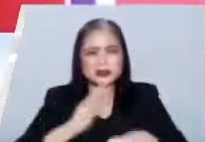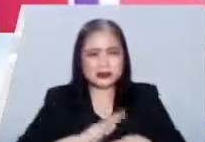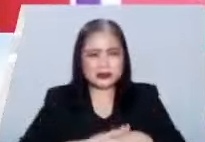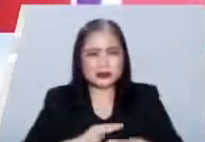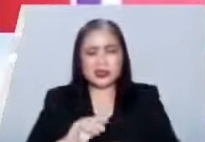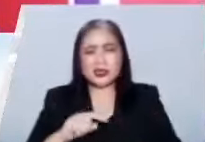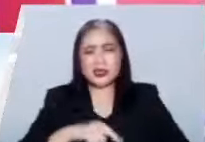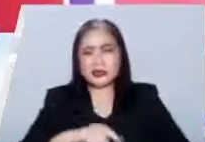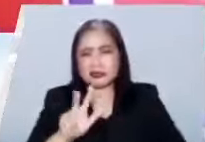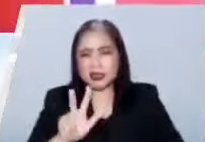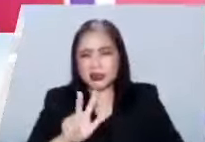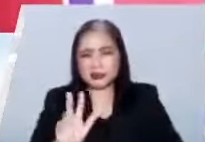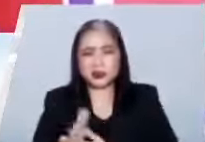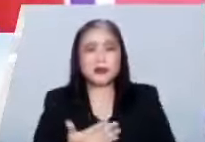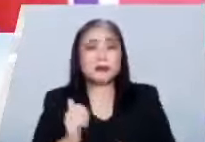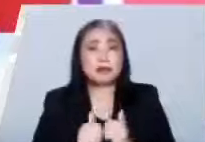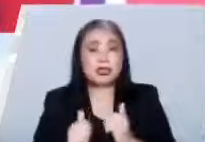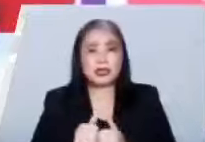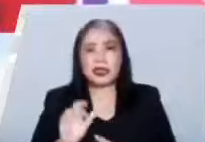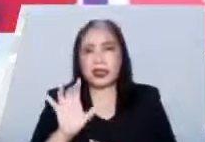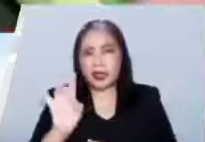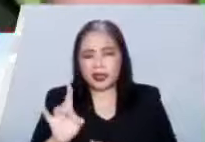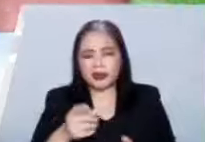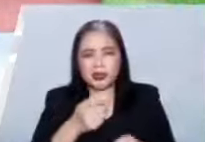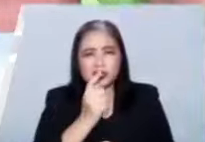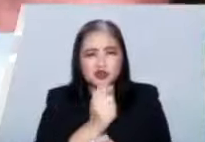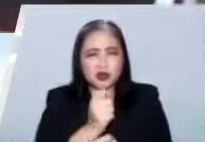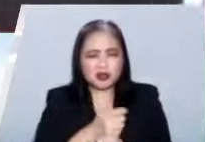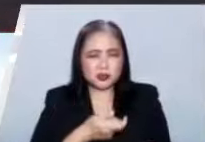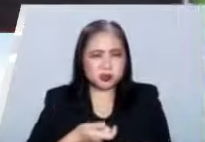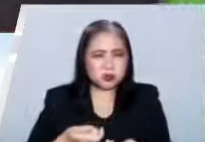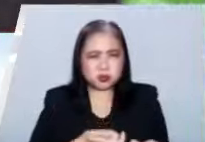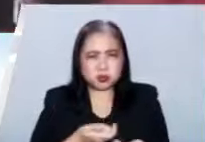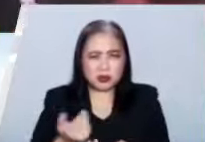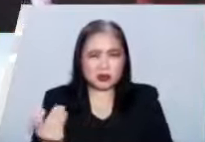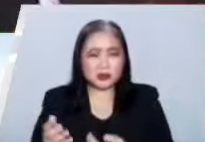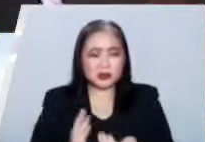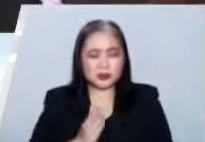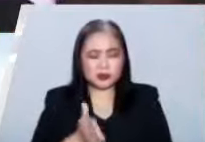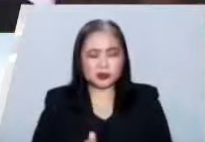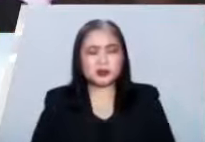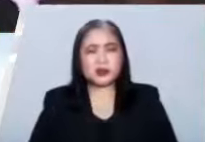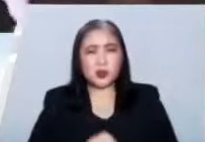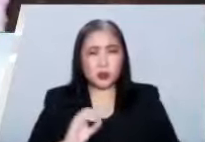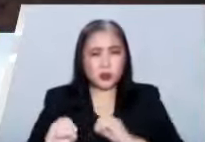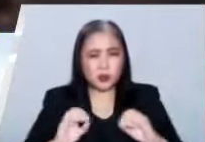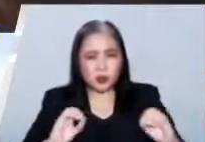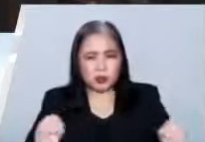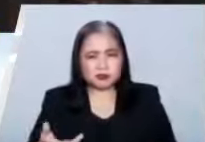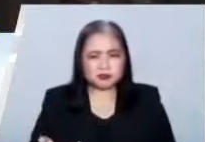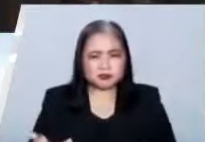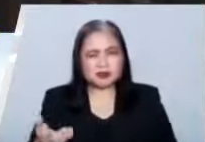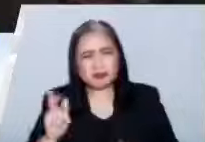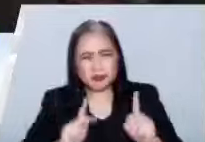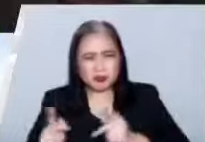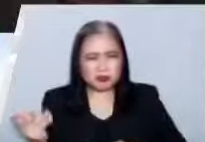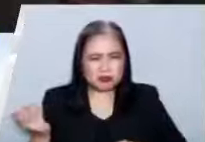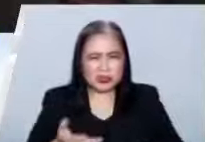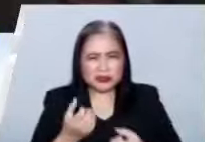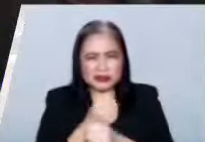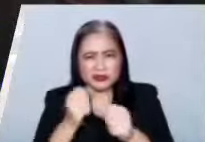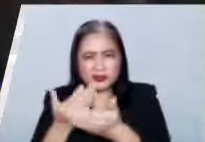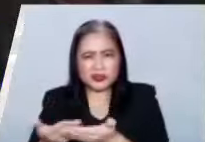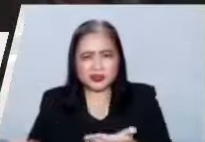bababa sa walong Truck ng bumbero ang kinailangang rumesponde kanya-kanyang bitbit na mga gamit ang mga apektadong residente sa amin papeles